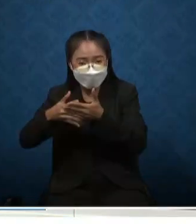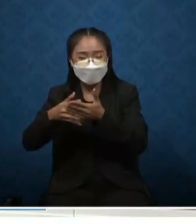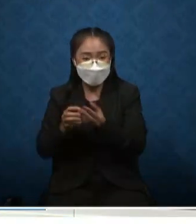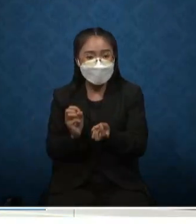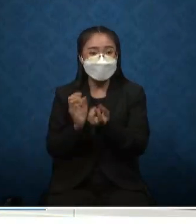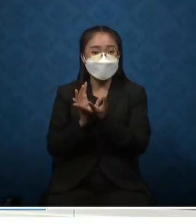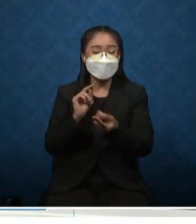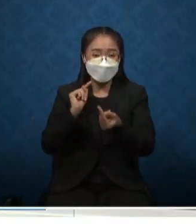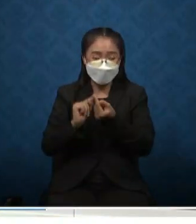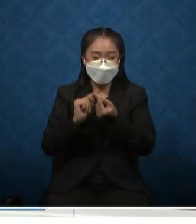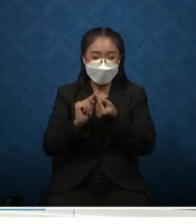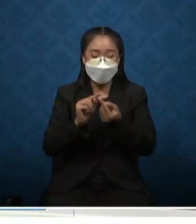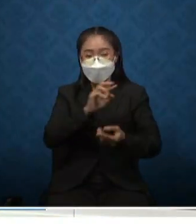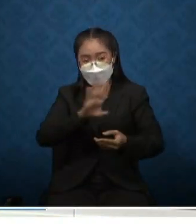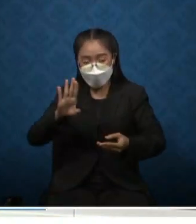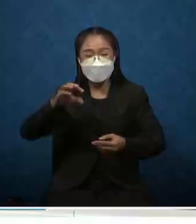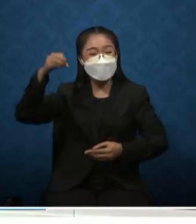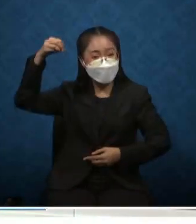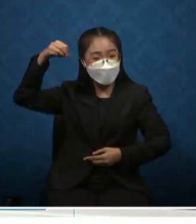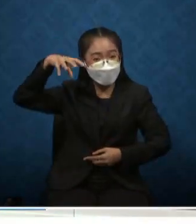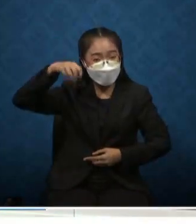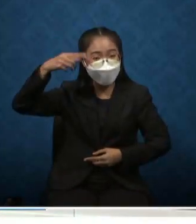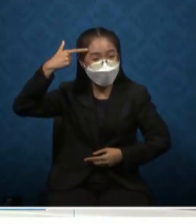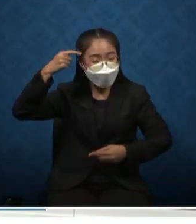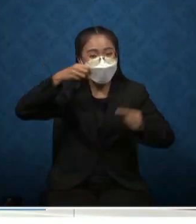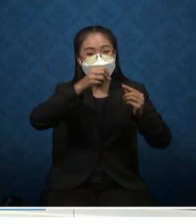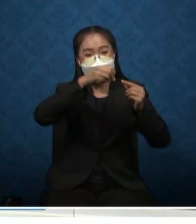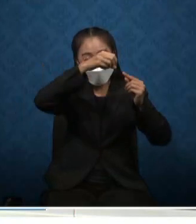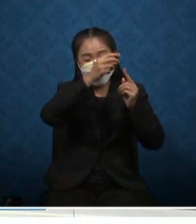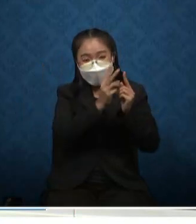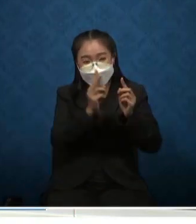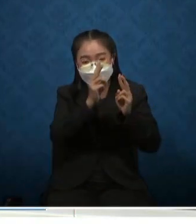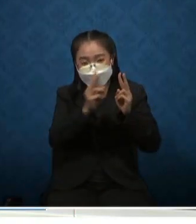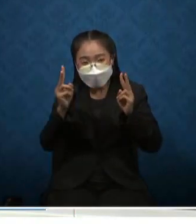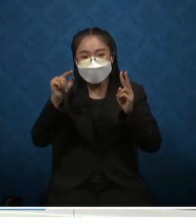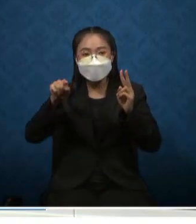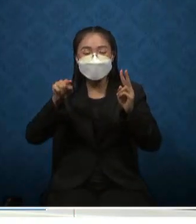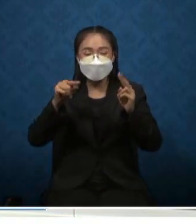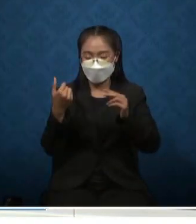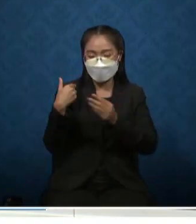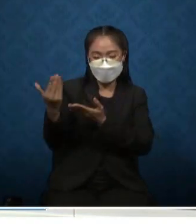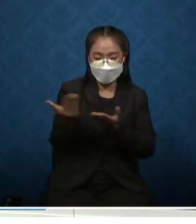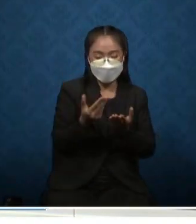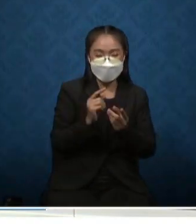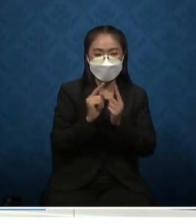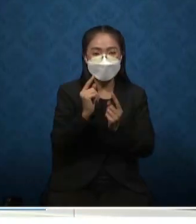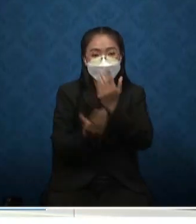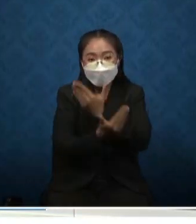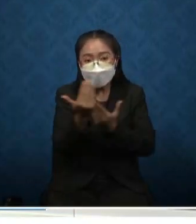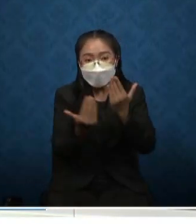ข่ายไฟฟ้าอัจฉริยะสามารถผลิตโดยมีการเชิญหน่วยงานที่เกี่ยวข้องมาให้ข้อมูลประกอบด้วย 1